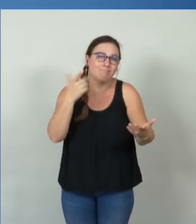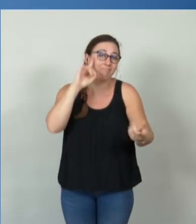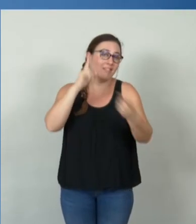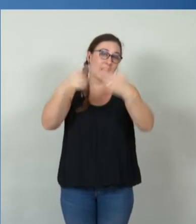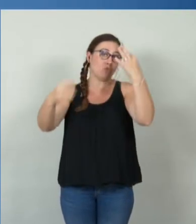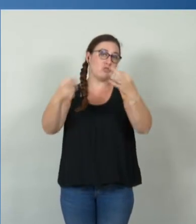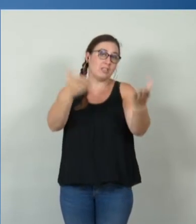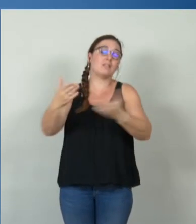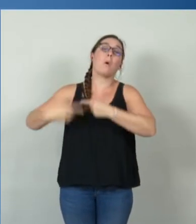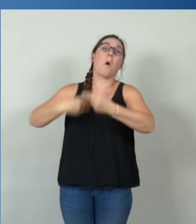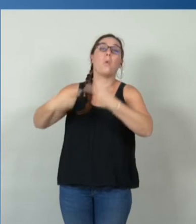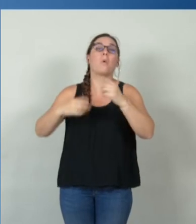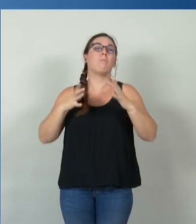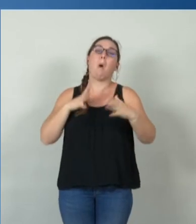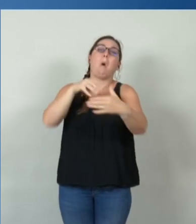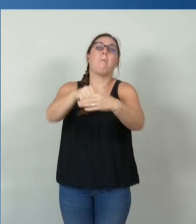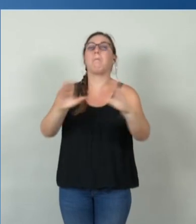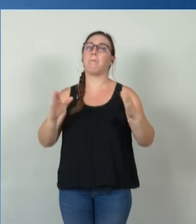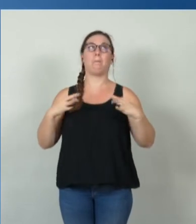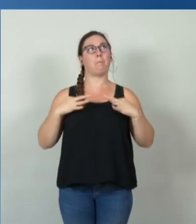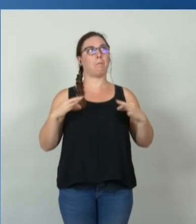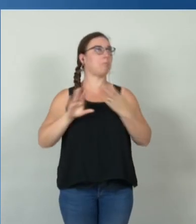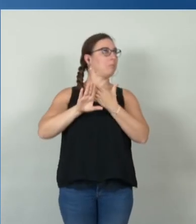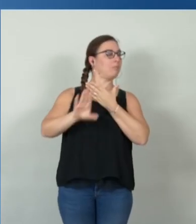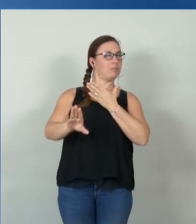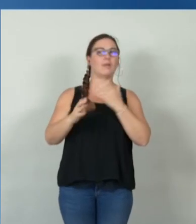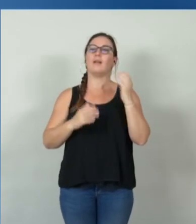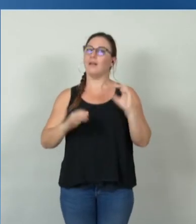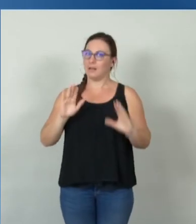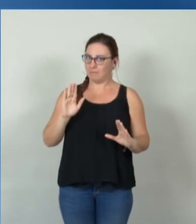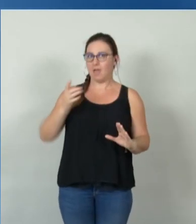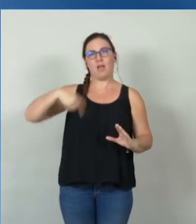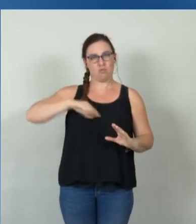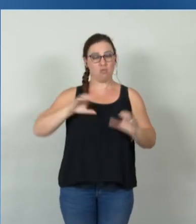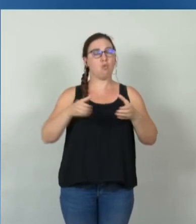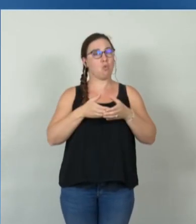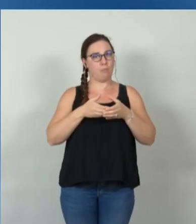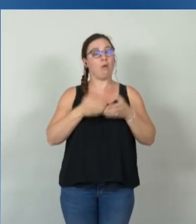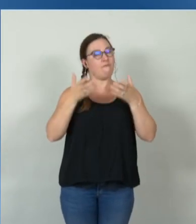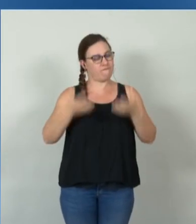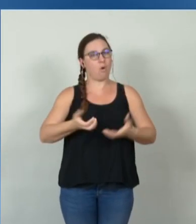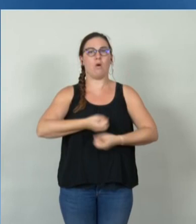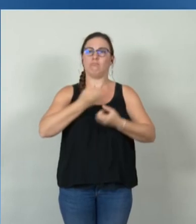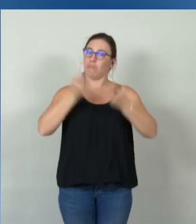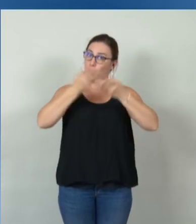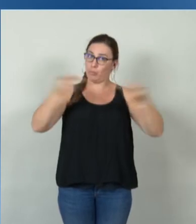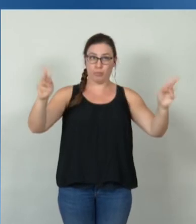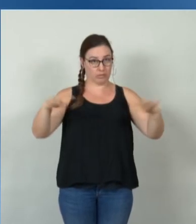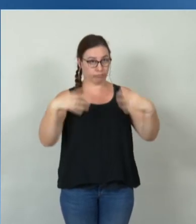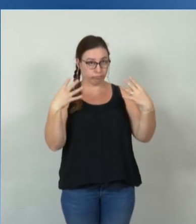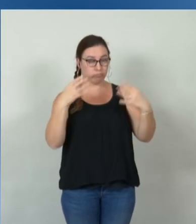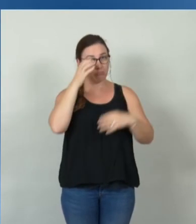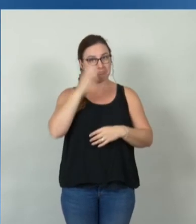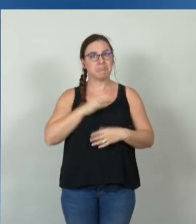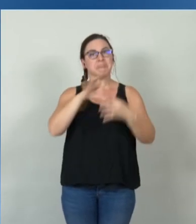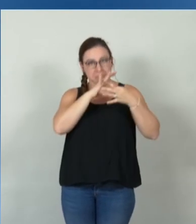et on veut pas s'immiscer mais simplement je voudrais dire que notre groupe tient à exprimer publiquement sa